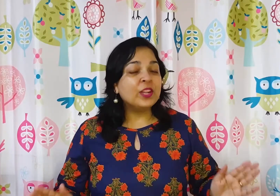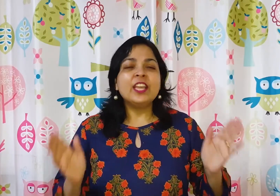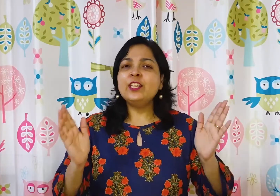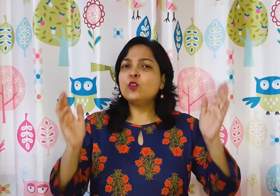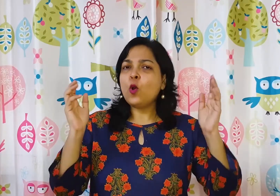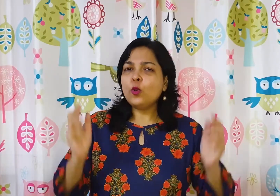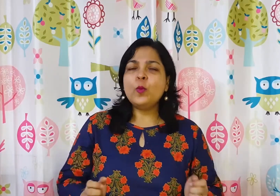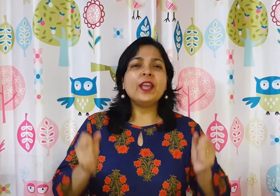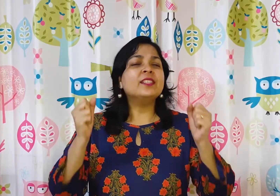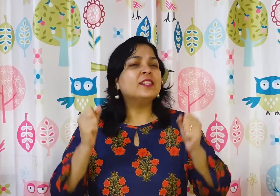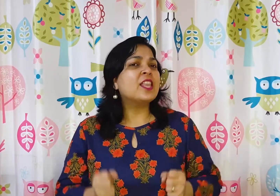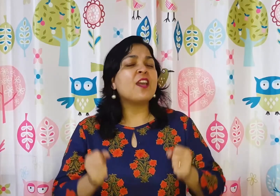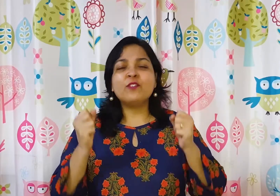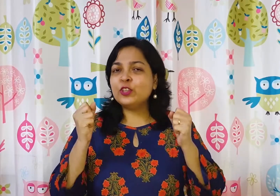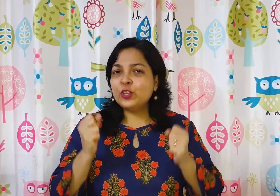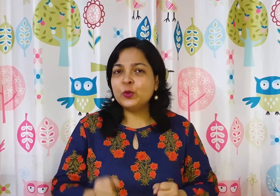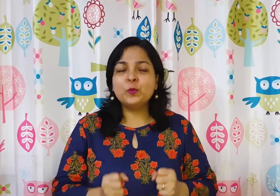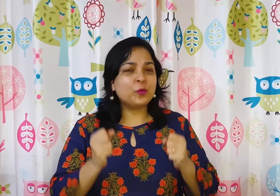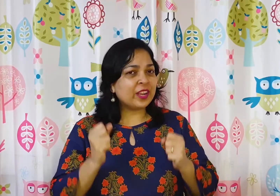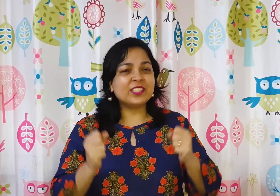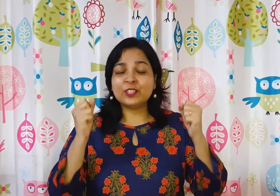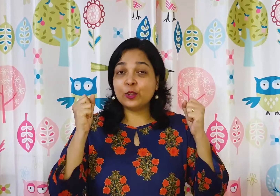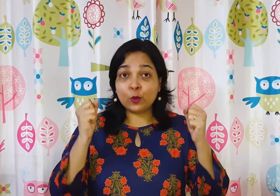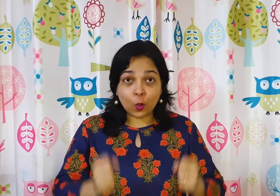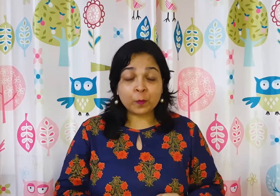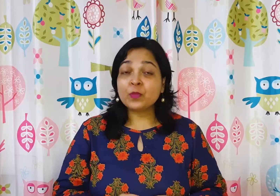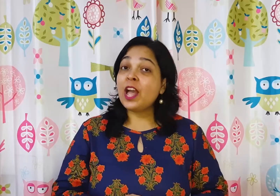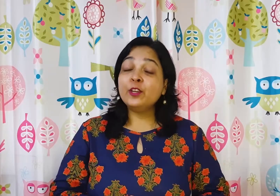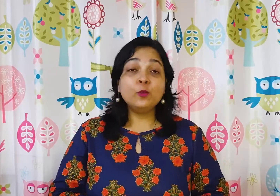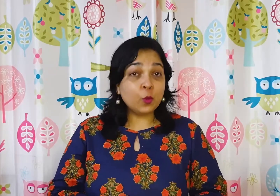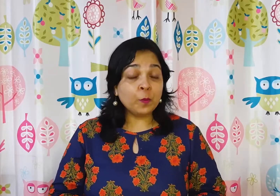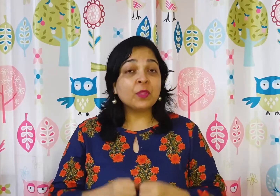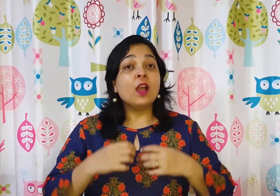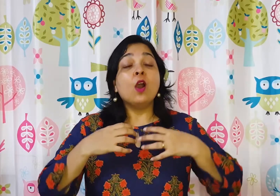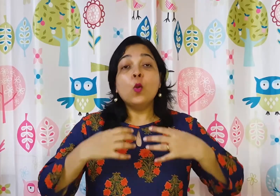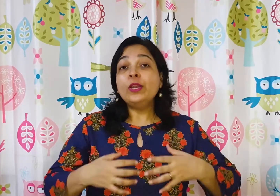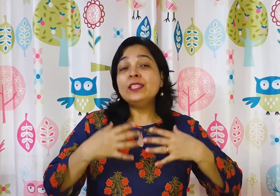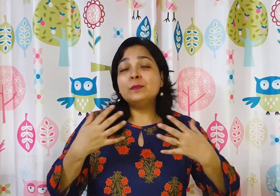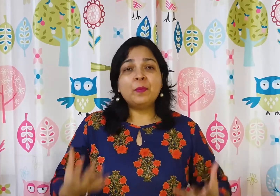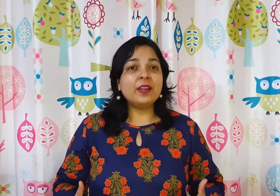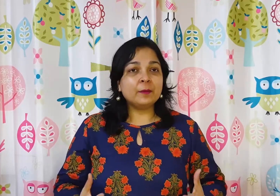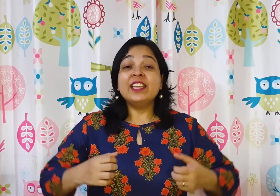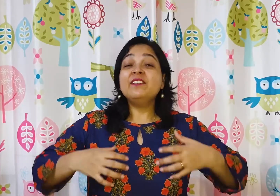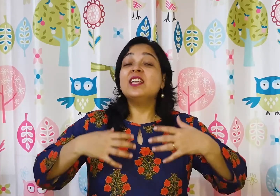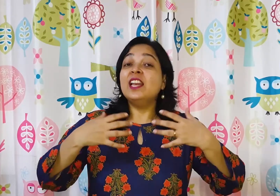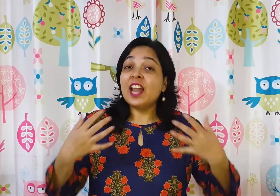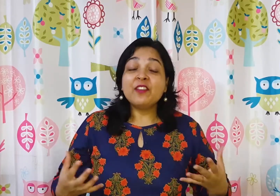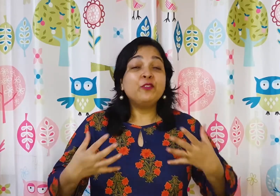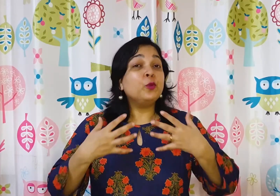அவர் உடலை புதிப்பிக்க வேண்டும் 105educ திரமாகதி செய்யவேண்டும் அ cabinetswright உங்களுக்கு புறிwatாக